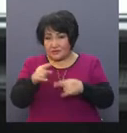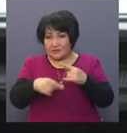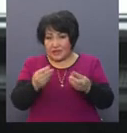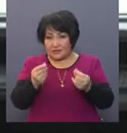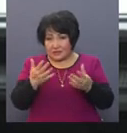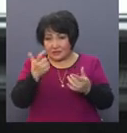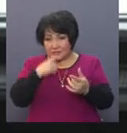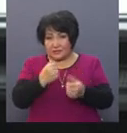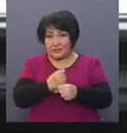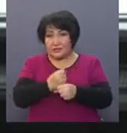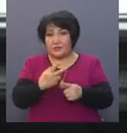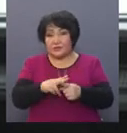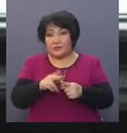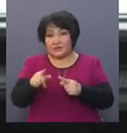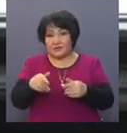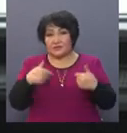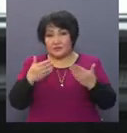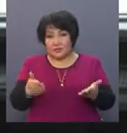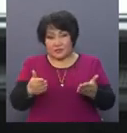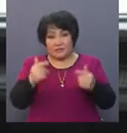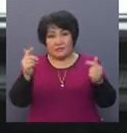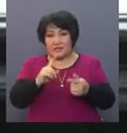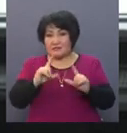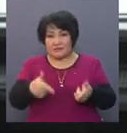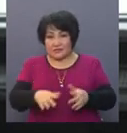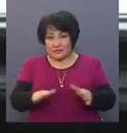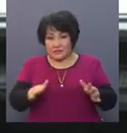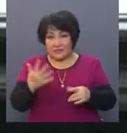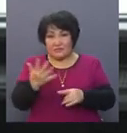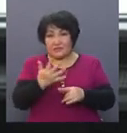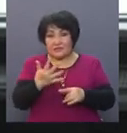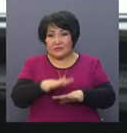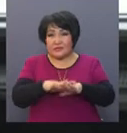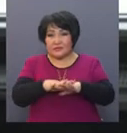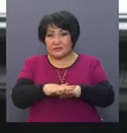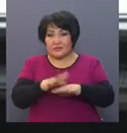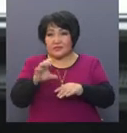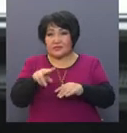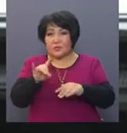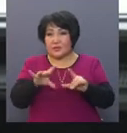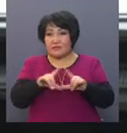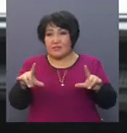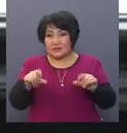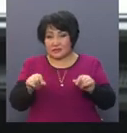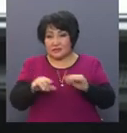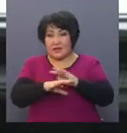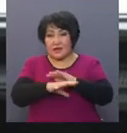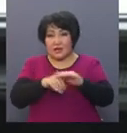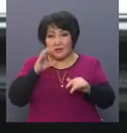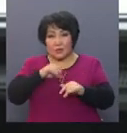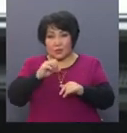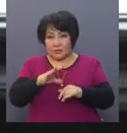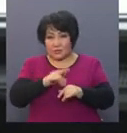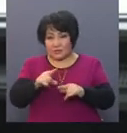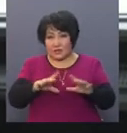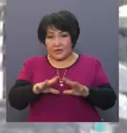отырған ұсыныстарыңызбен келіспеймін. Бізде әрбір 5-ші базарлар мен супермаркеттерде тонау болып жатыр. Бұған базар басшылары мұқият